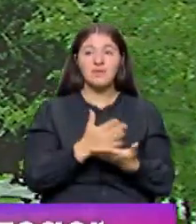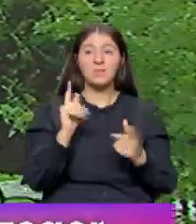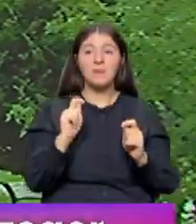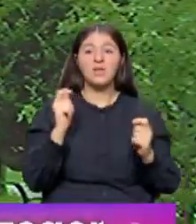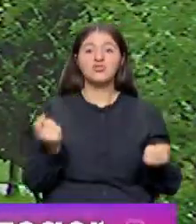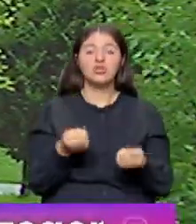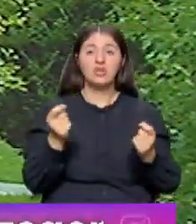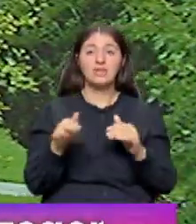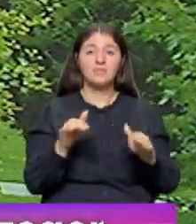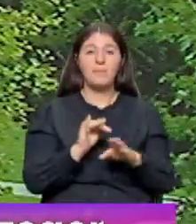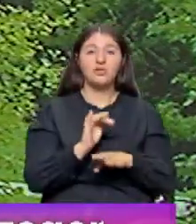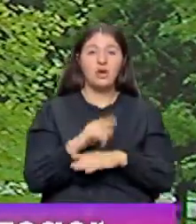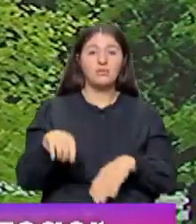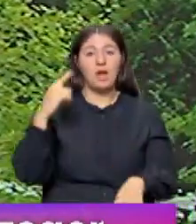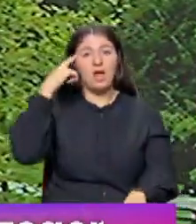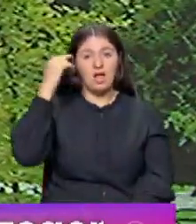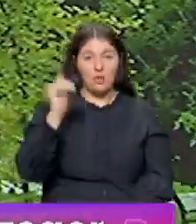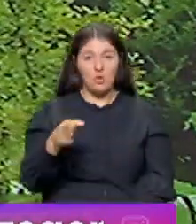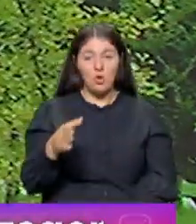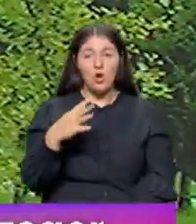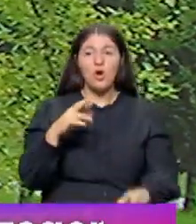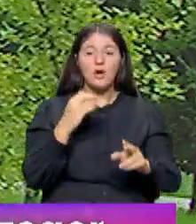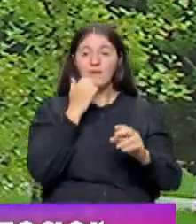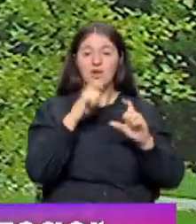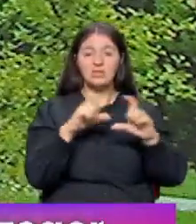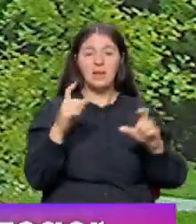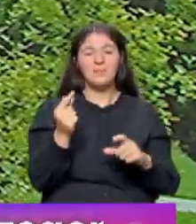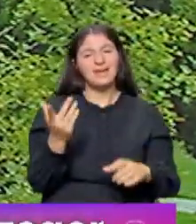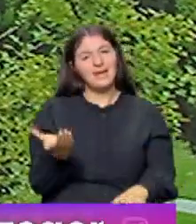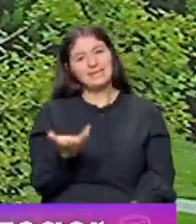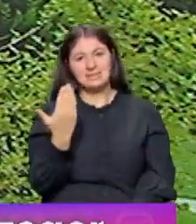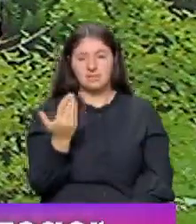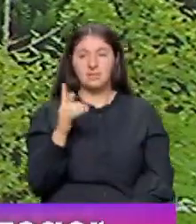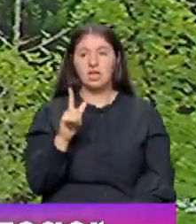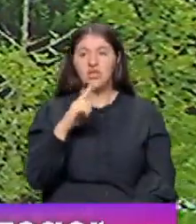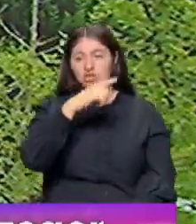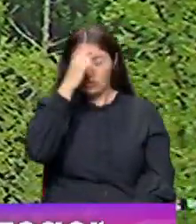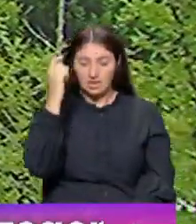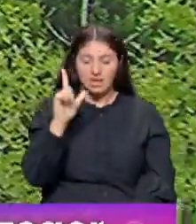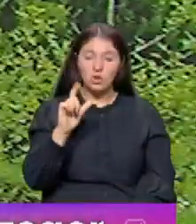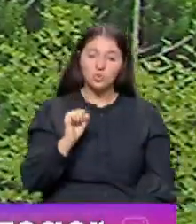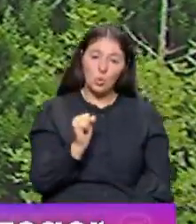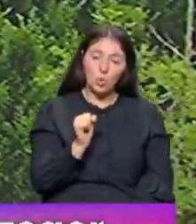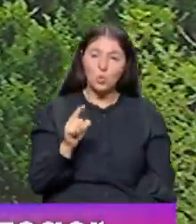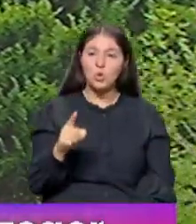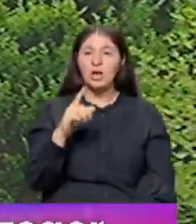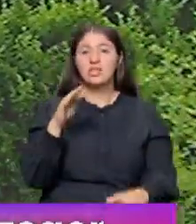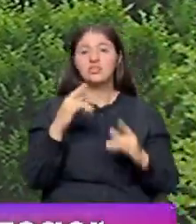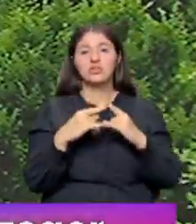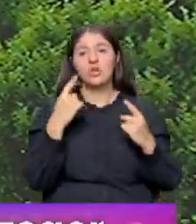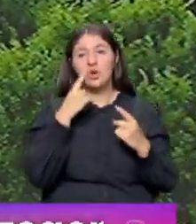etmeye çalışan depremzedeler geliyor konteynırlar yine bir derece gerek sıcaktan gerek soğuktan çadıra